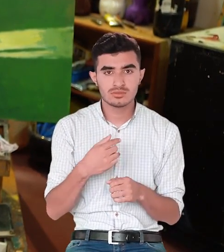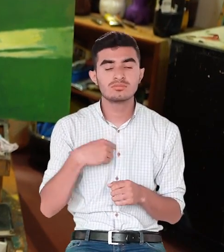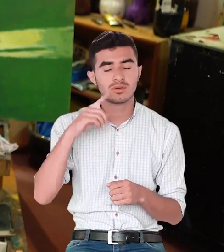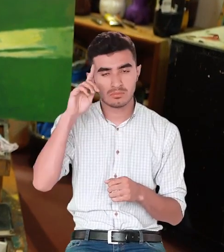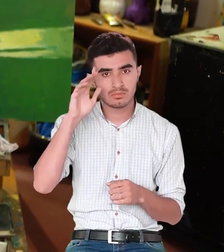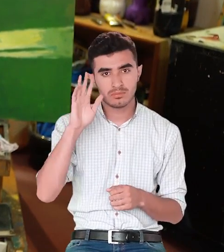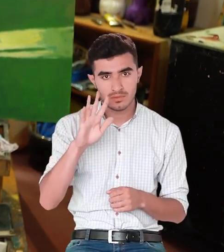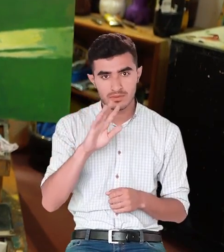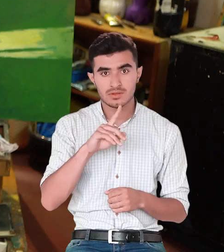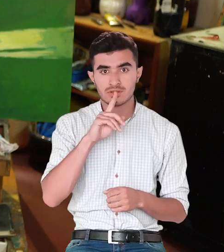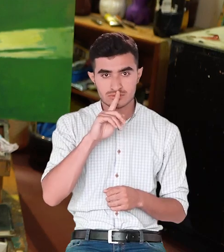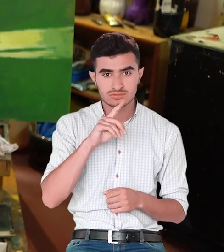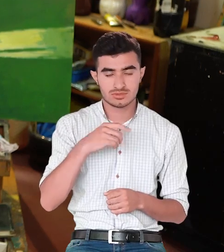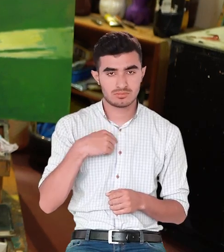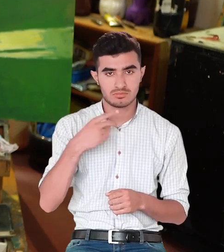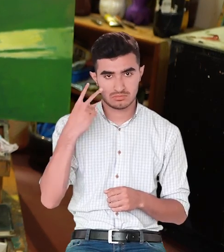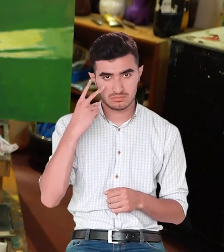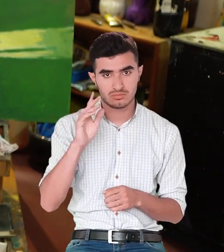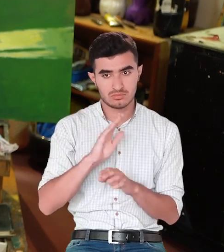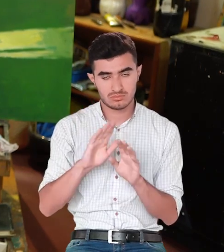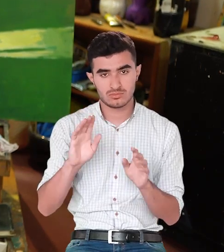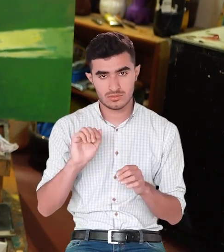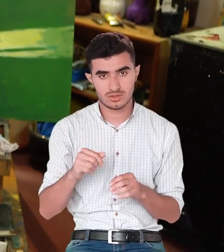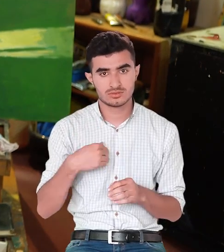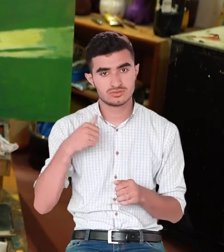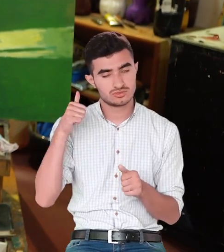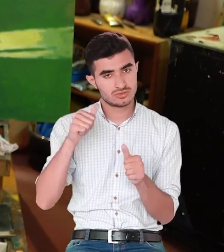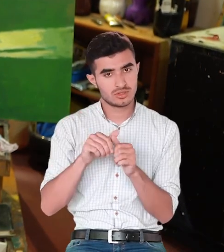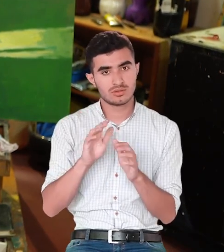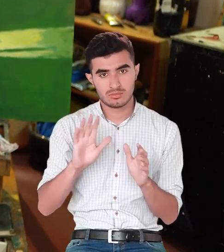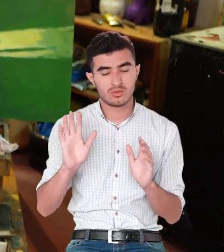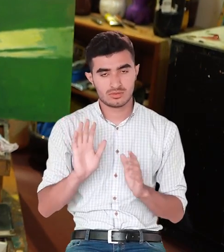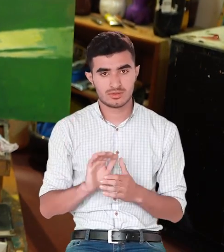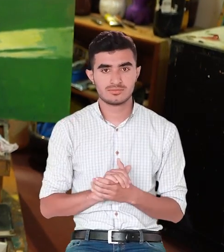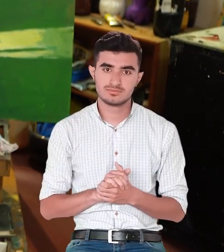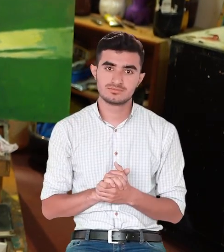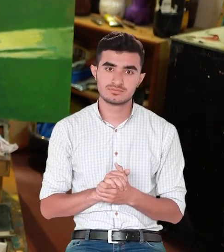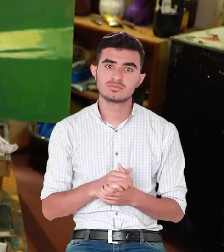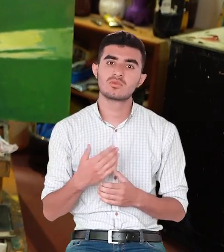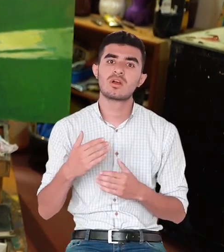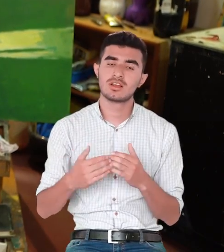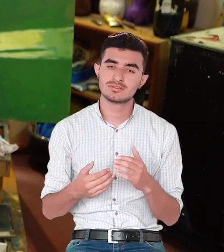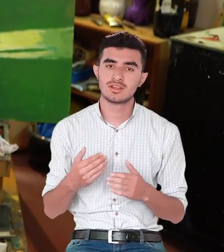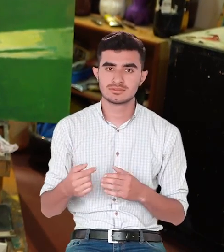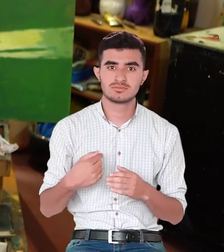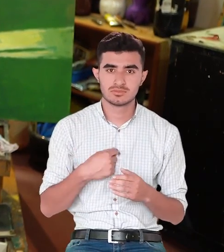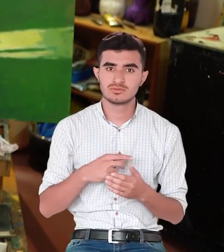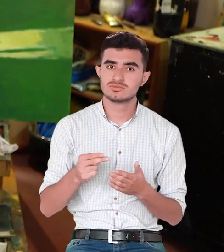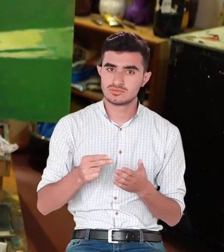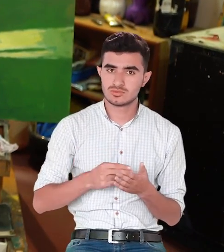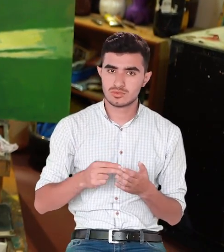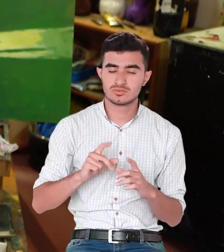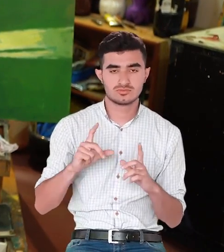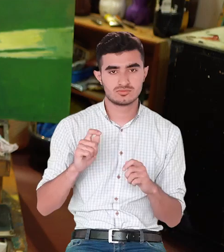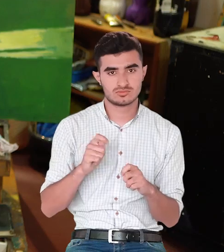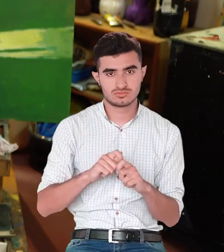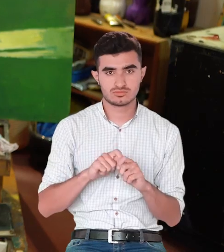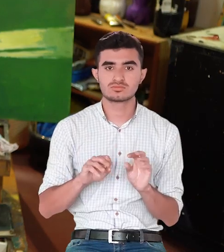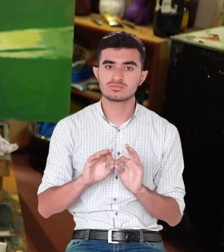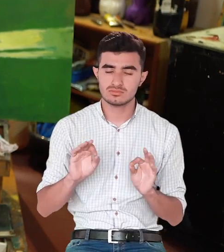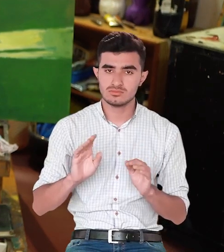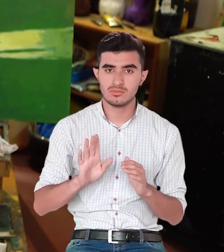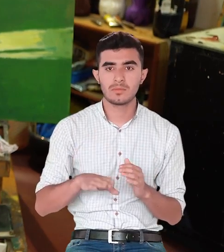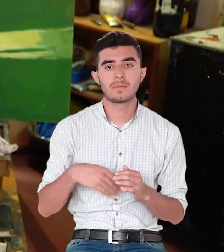جب میں نے مجھے بنانا شروع کیا تو میں نے وہ تل ضرور بناتا. تو کہتے یہ کیا کہتے ہیں؟ میں نے کہا مجھے پتا ہے, جس آدمی نے مجھے